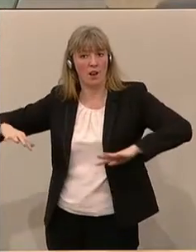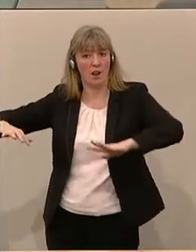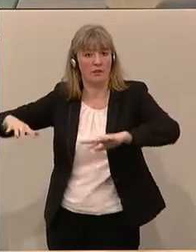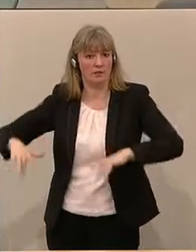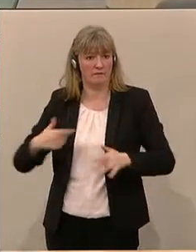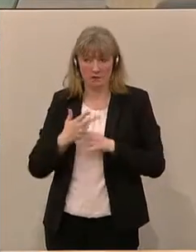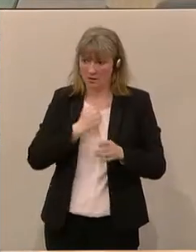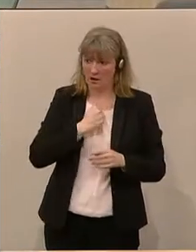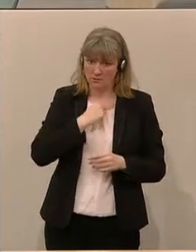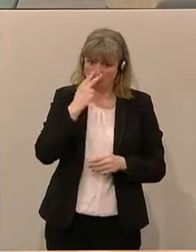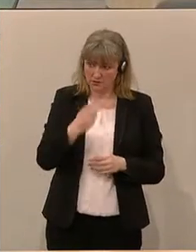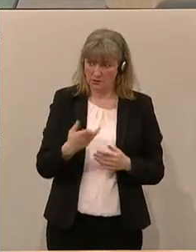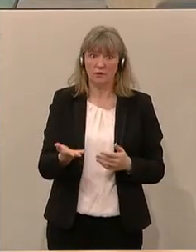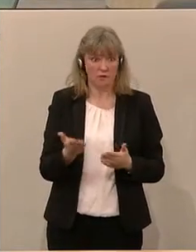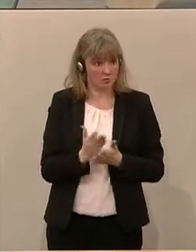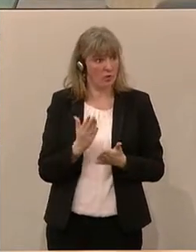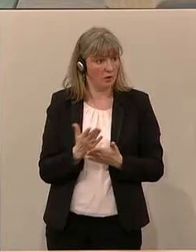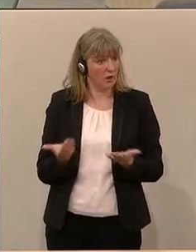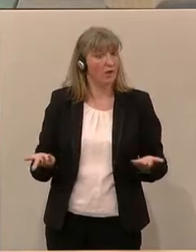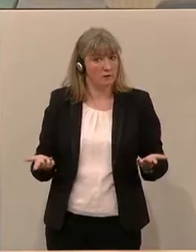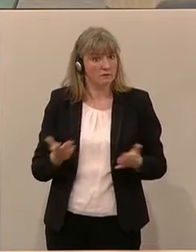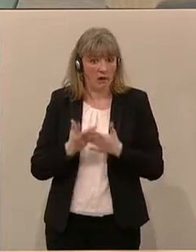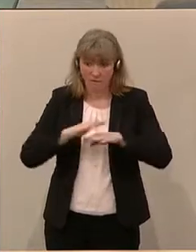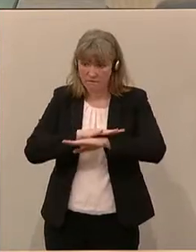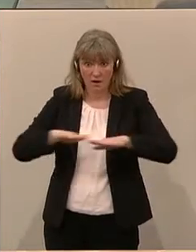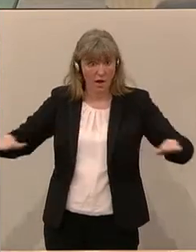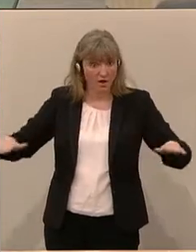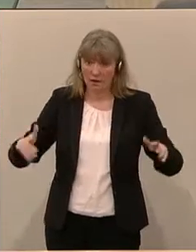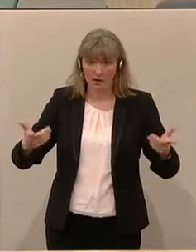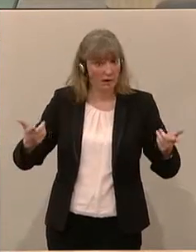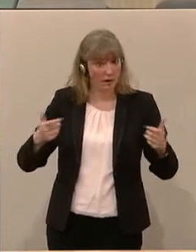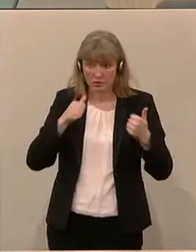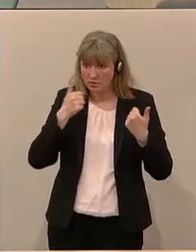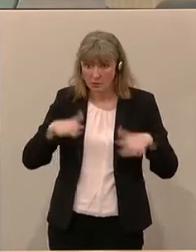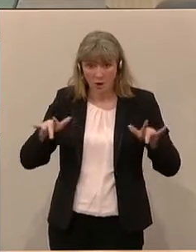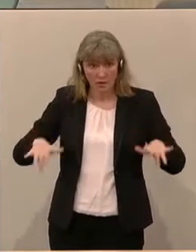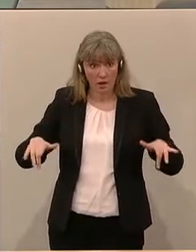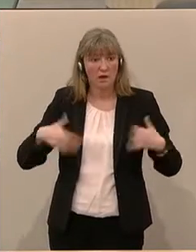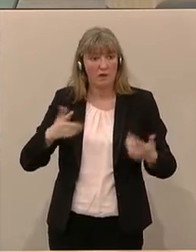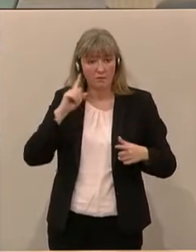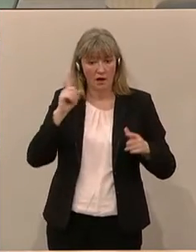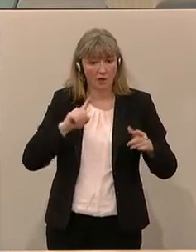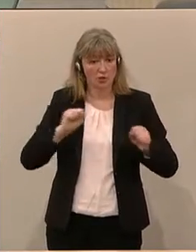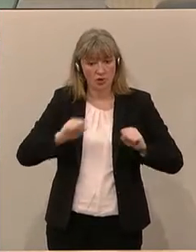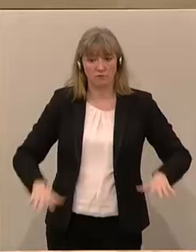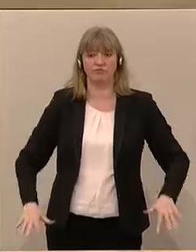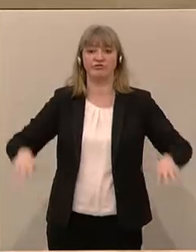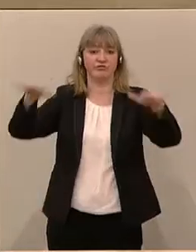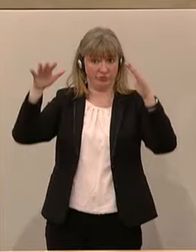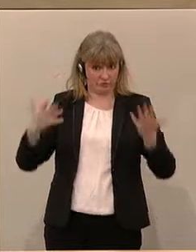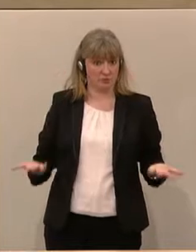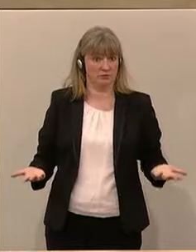Graz gesehen, was es bedeutet, wenn wir nicht mehr entsprechende Flächen bewirtschaften, wie schnell sich dann Wassermassen aus